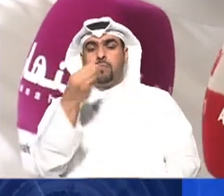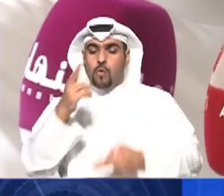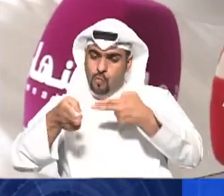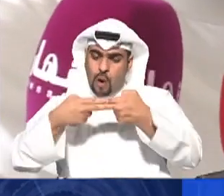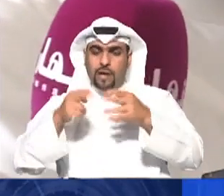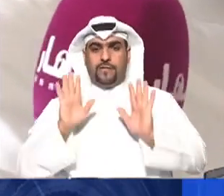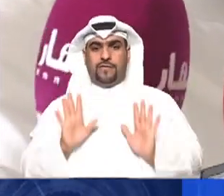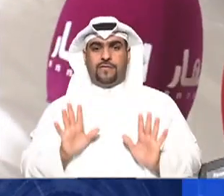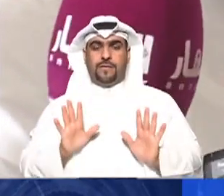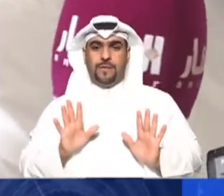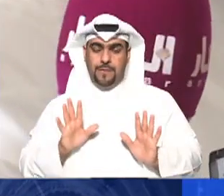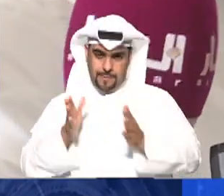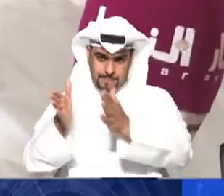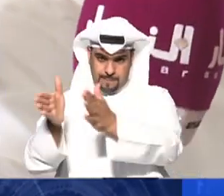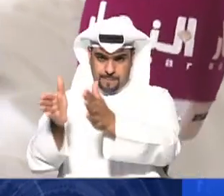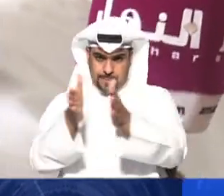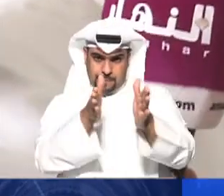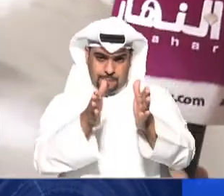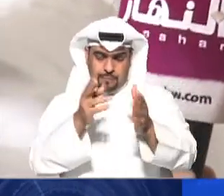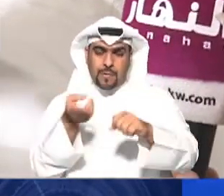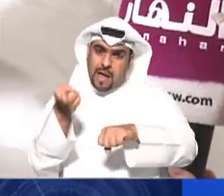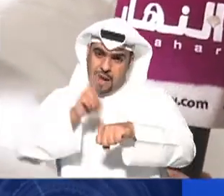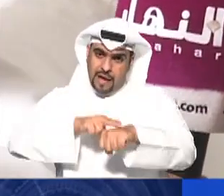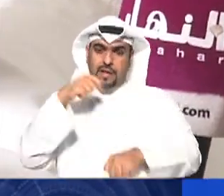الدفاع ومعالي وزير